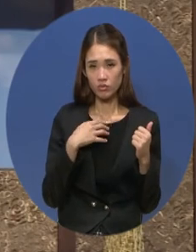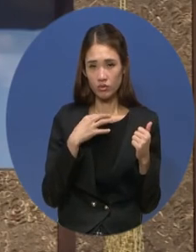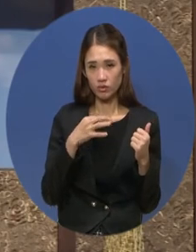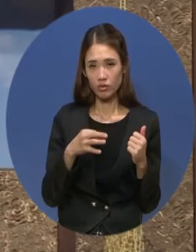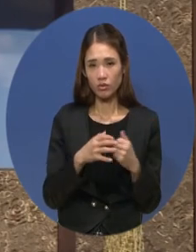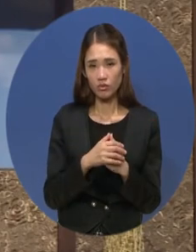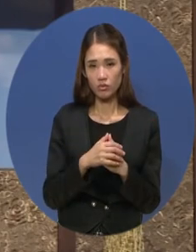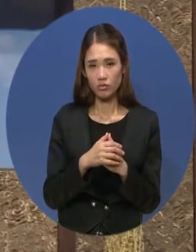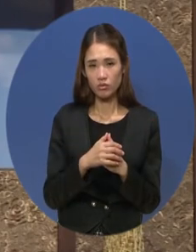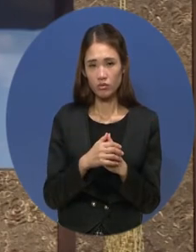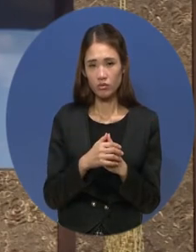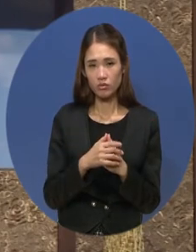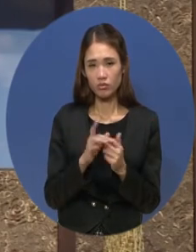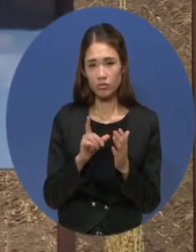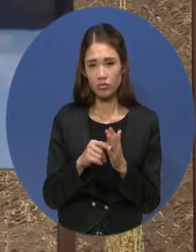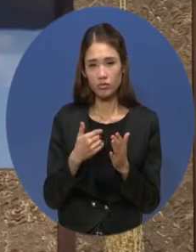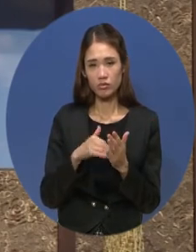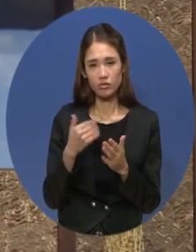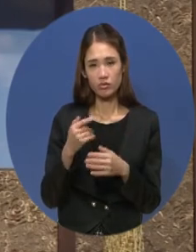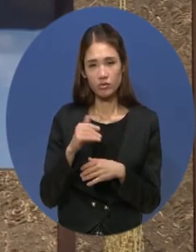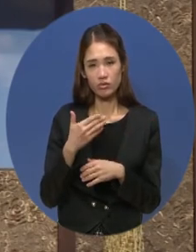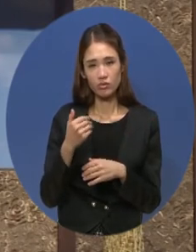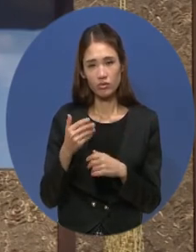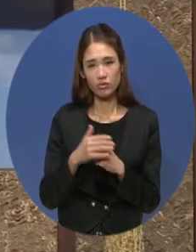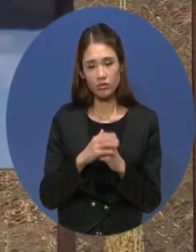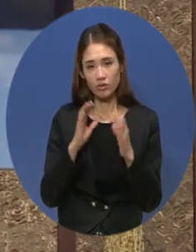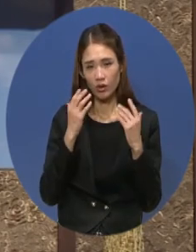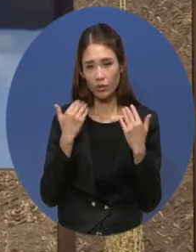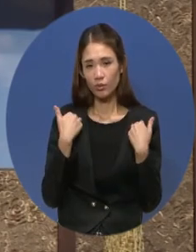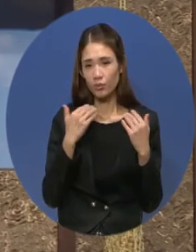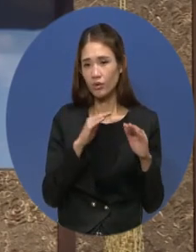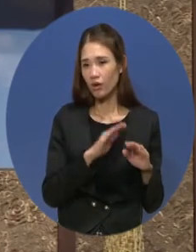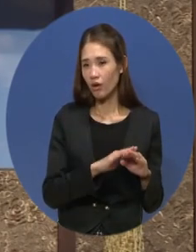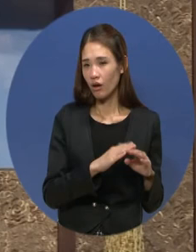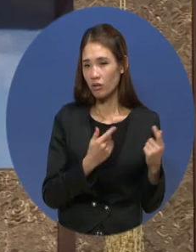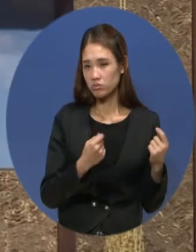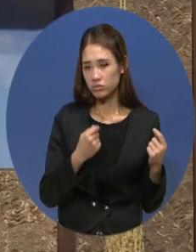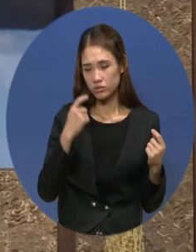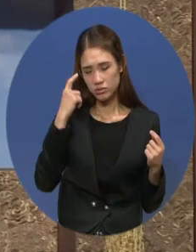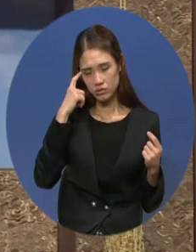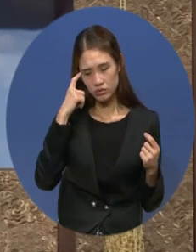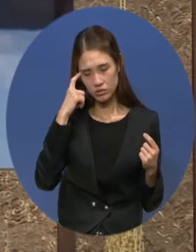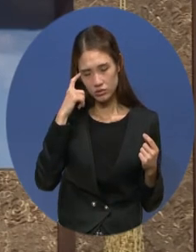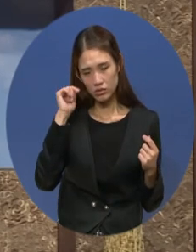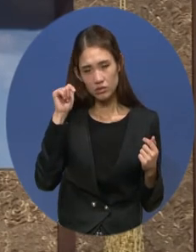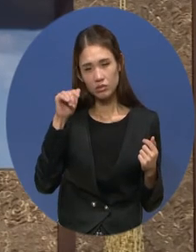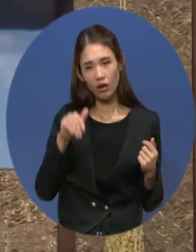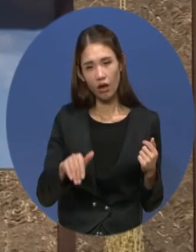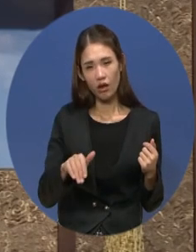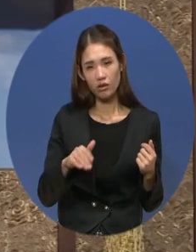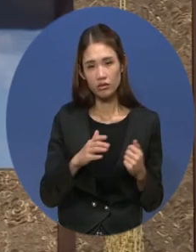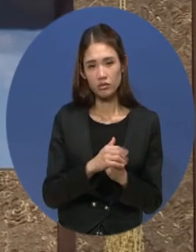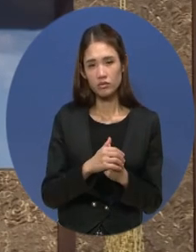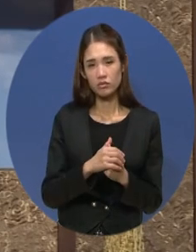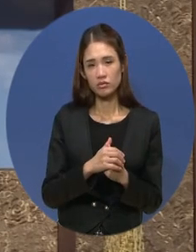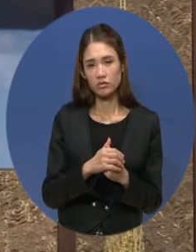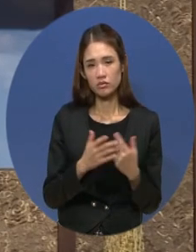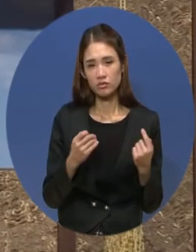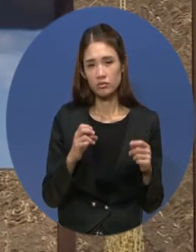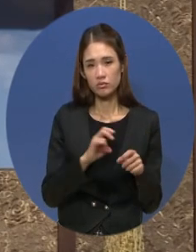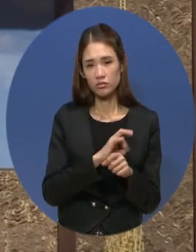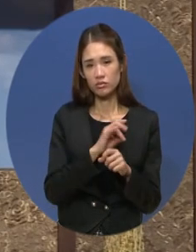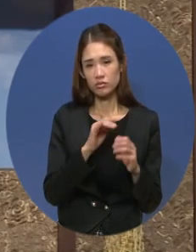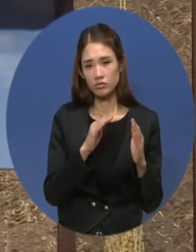9 당신 그때 당시에 97년도에 는 아동 방임 막 이런게 지금 되게 인식이 낮아 주죠 예 어 지금